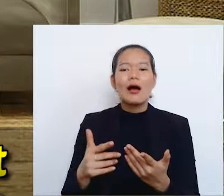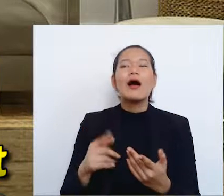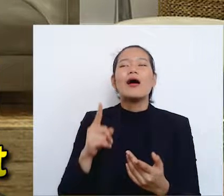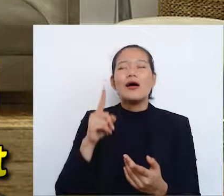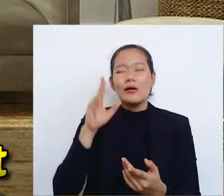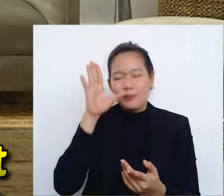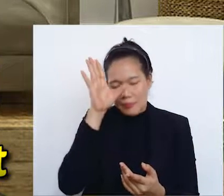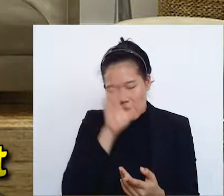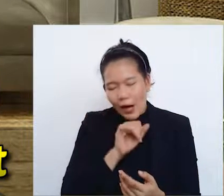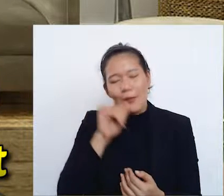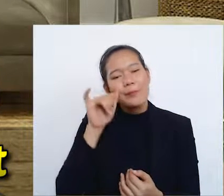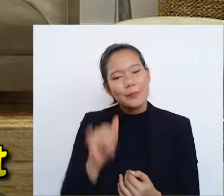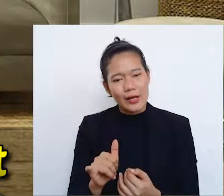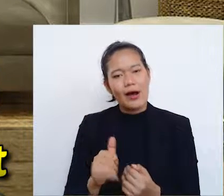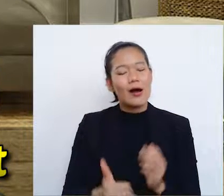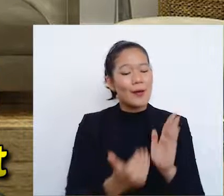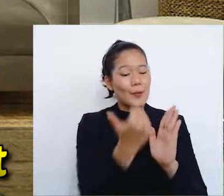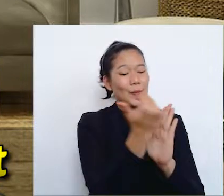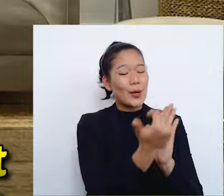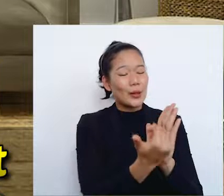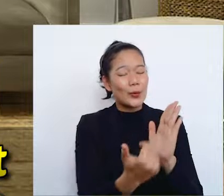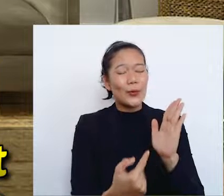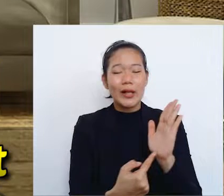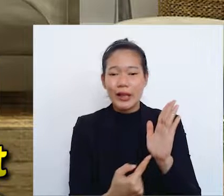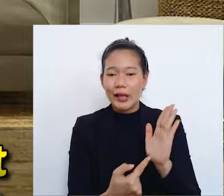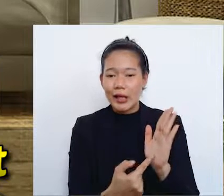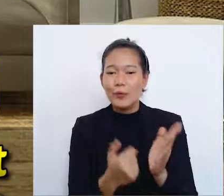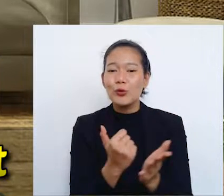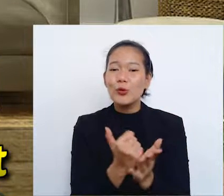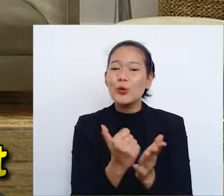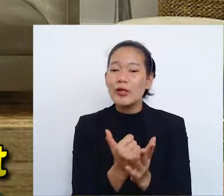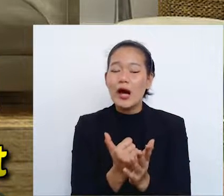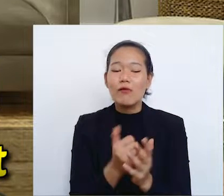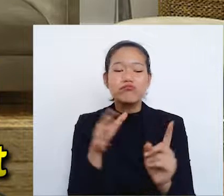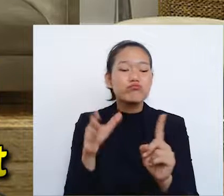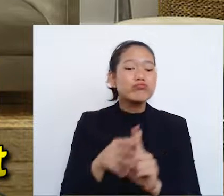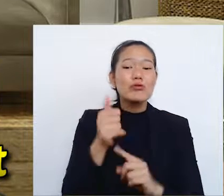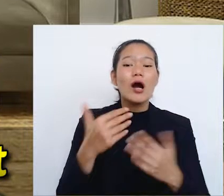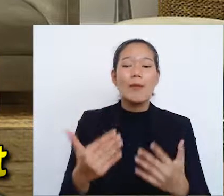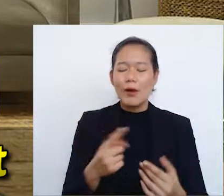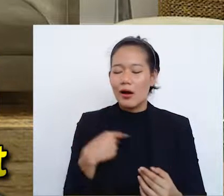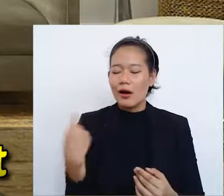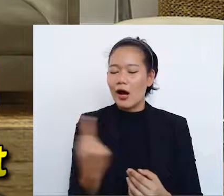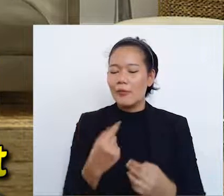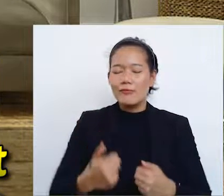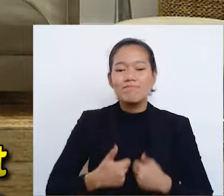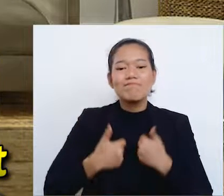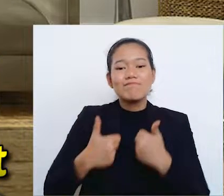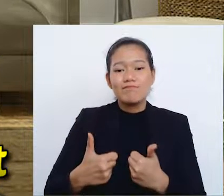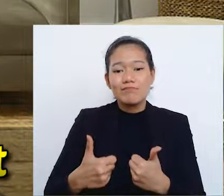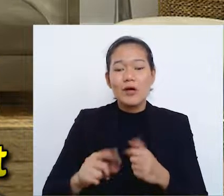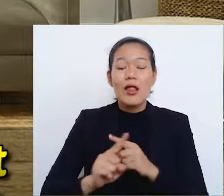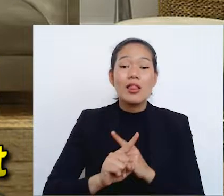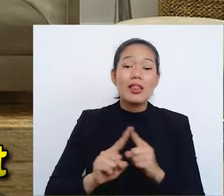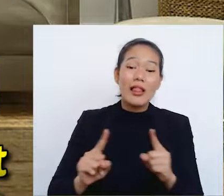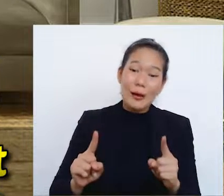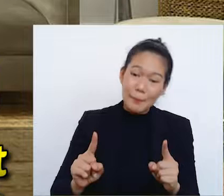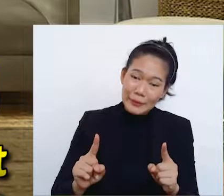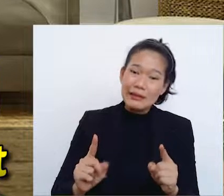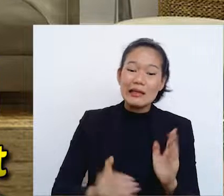Kami menyadari bahwa semua kebijakan itu adalah untuk kebaikan kami bersama,